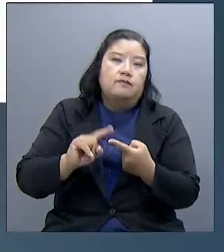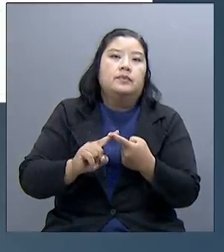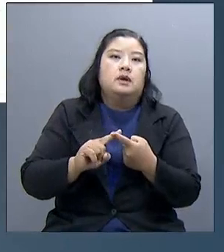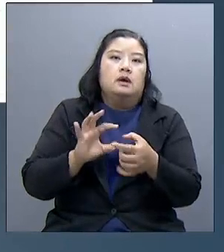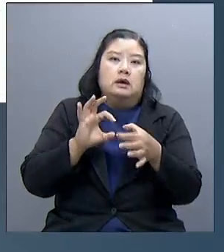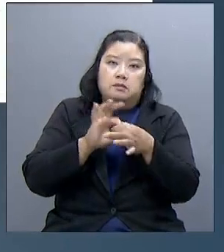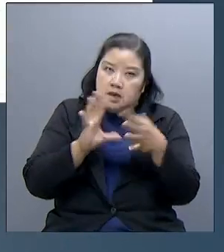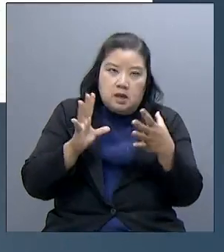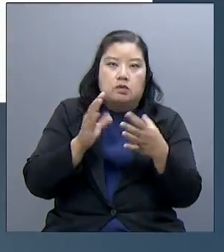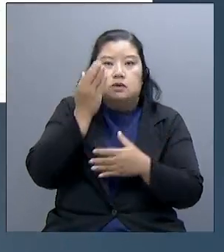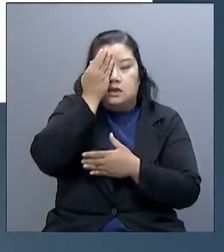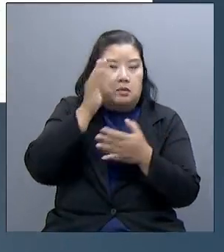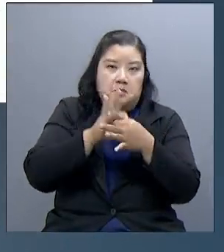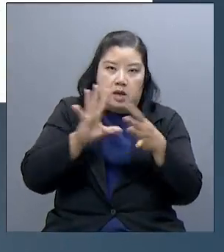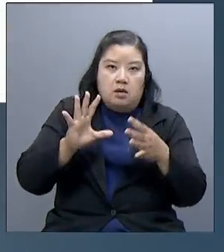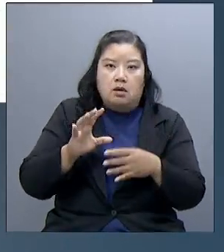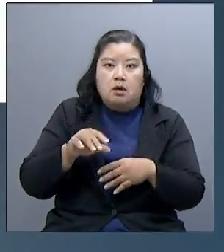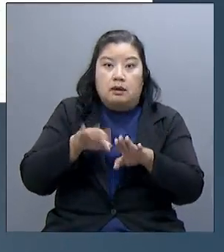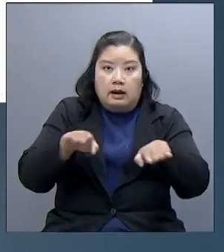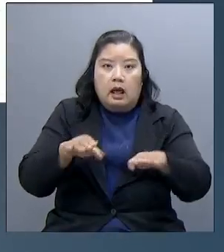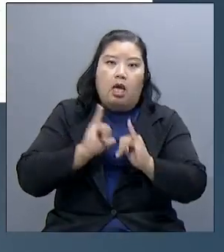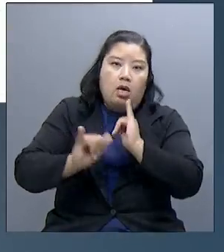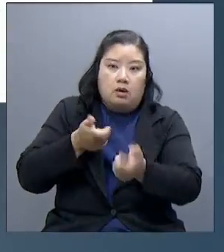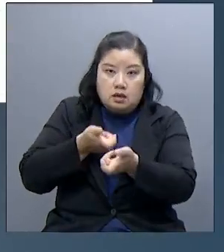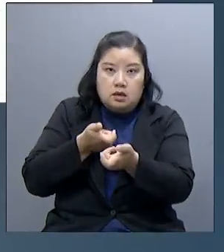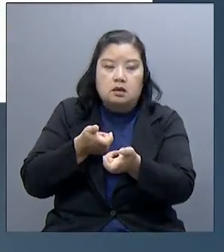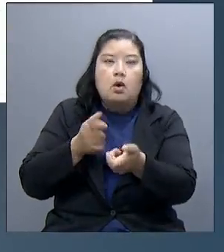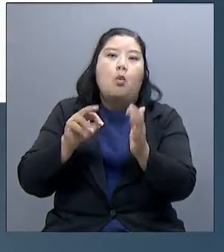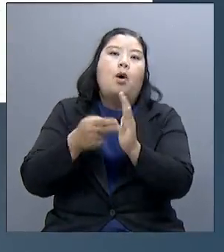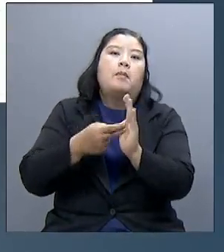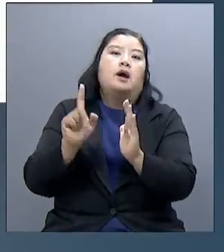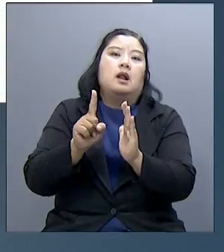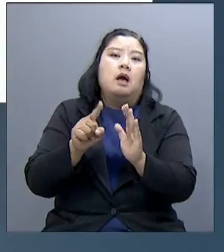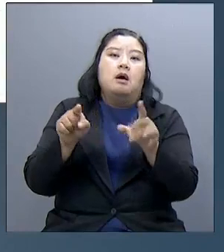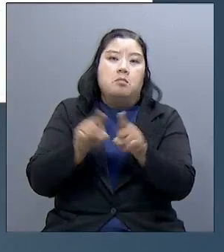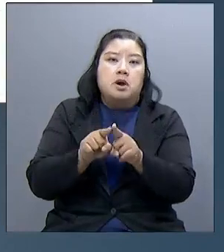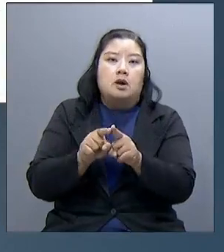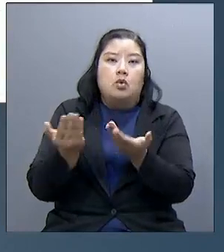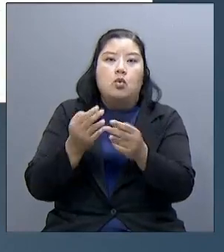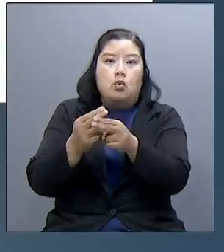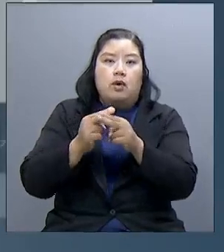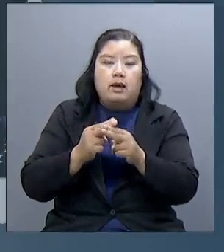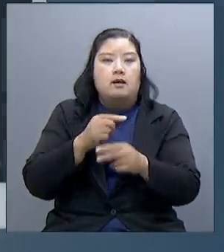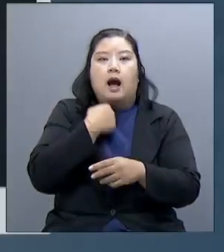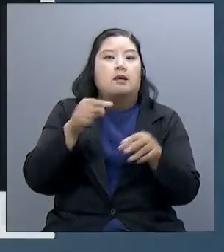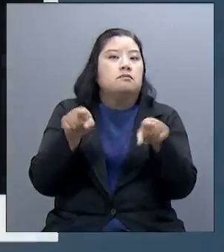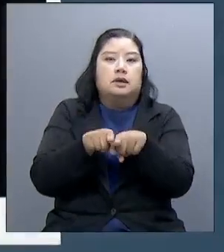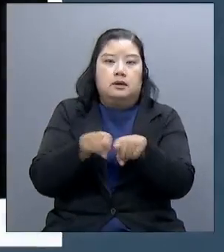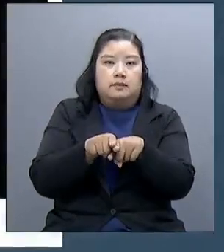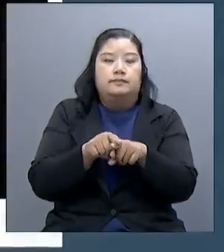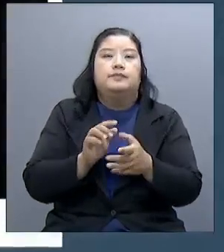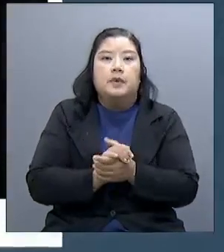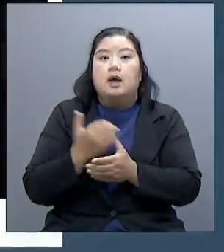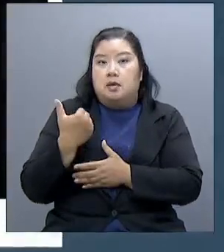ราเอลนะคะคนที่ฆ่าเด็กๆอย่างโหดร้ายก็เท่ากับเป็นการฆ่าลูกของตัวเองด้วยมีข้อมูล